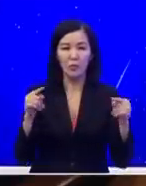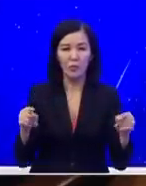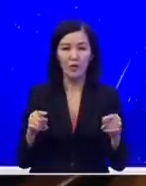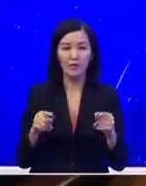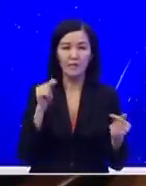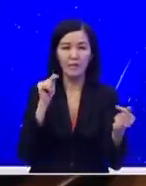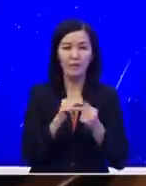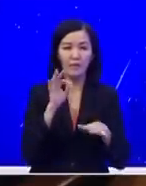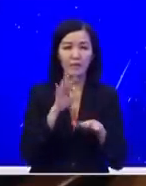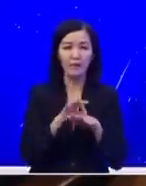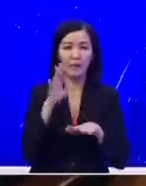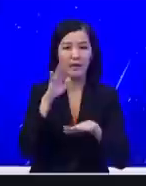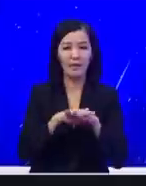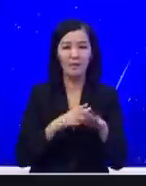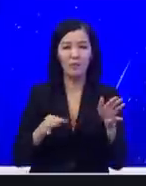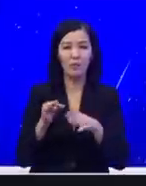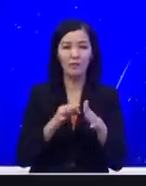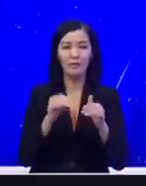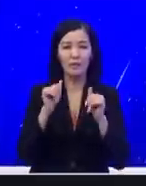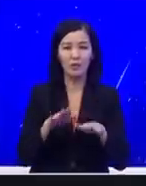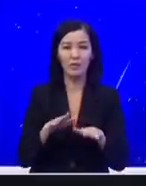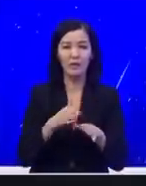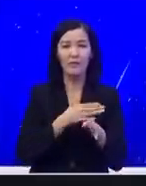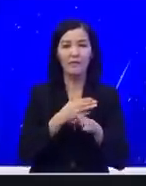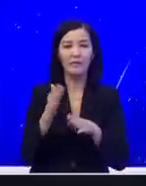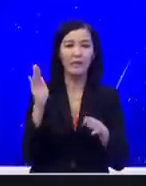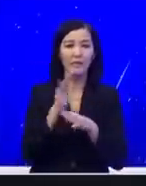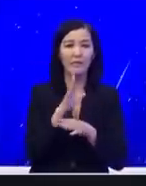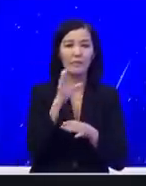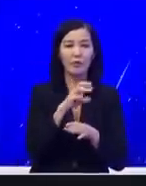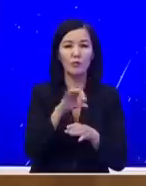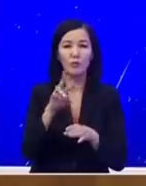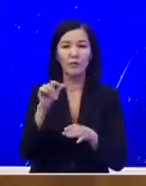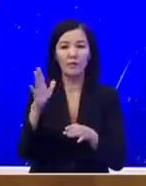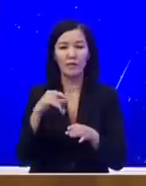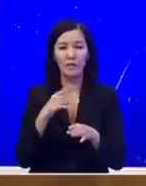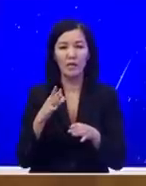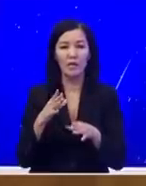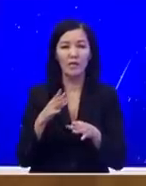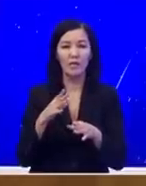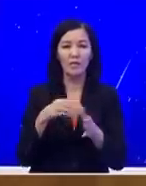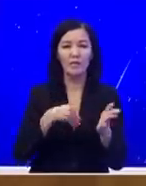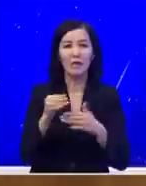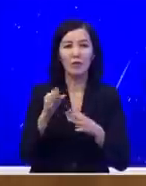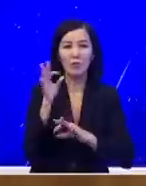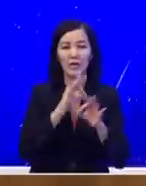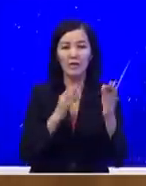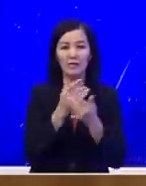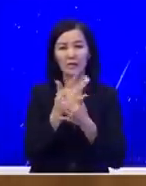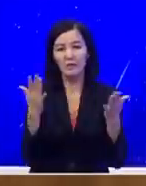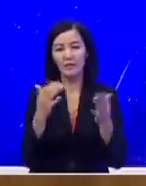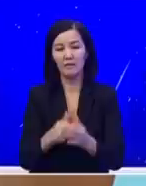Для борьбы с пандемией аким области принял решение выделить дополнительно 500 миллионов тенге на закуп лекарственных